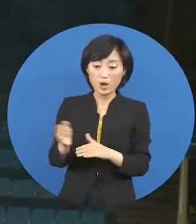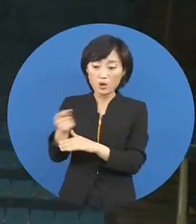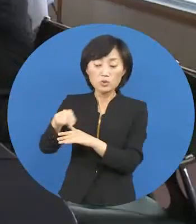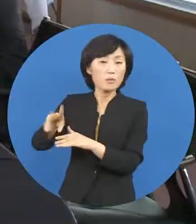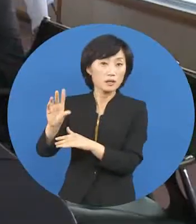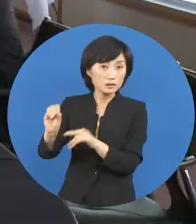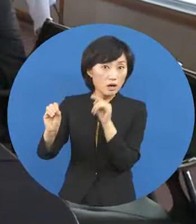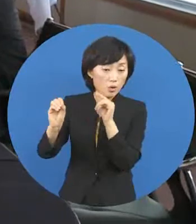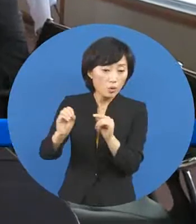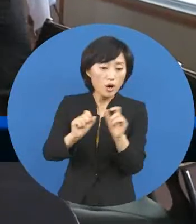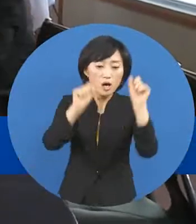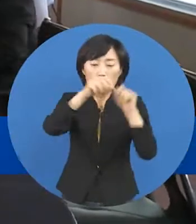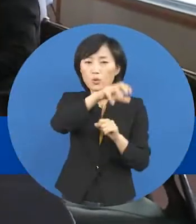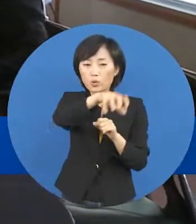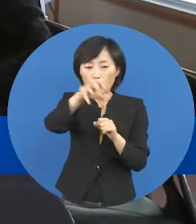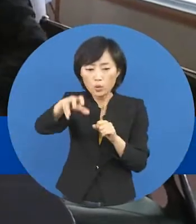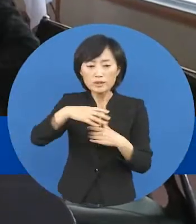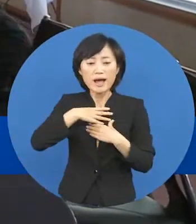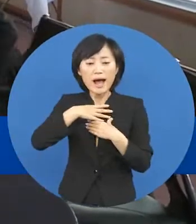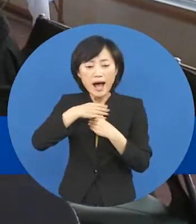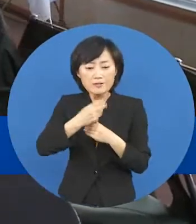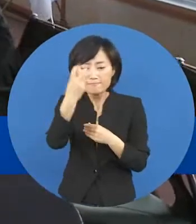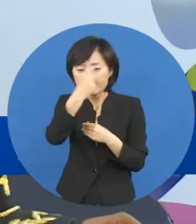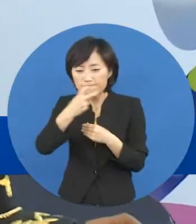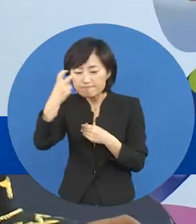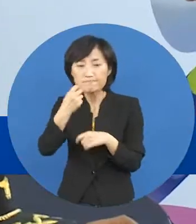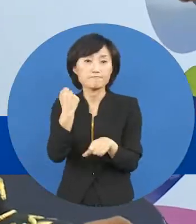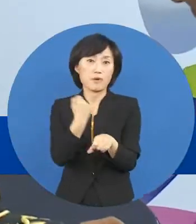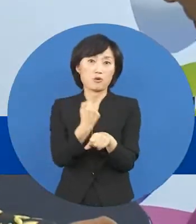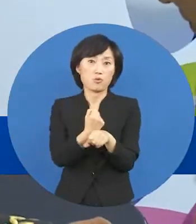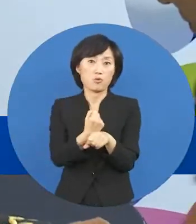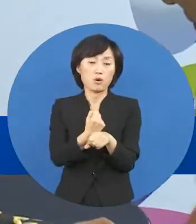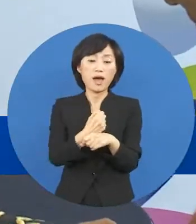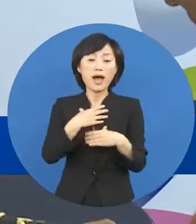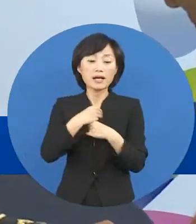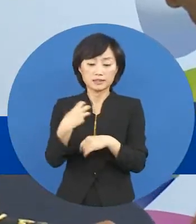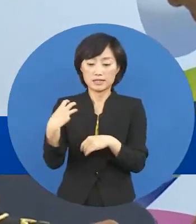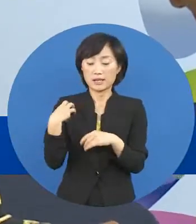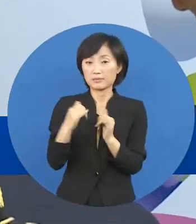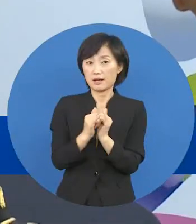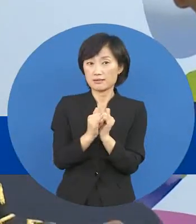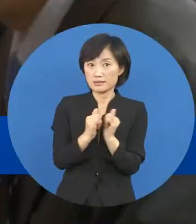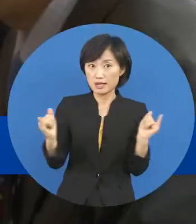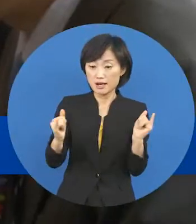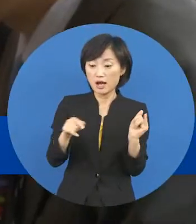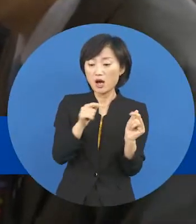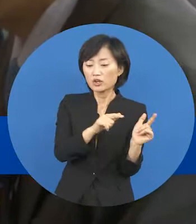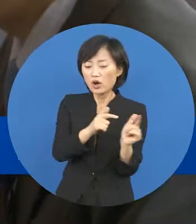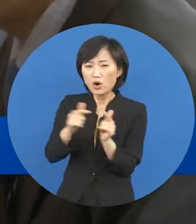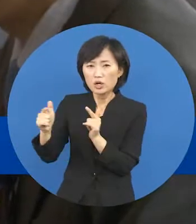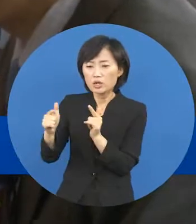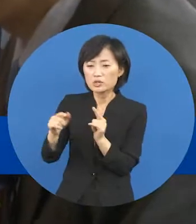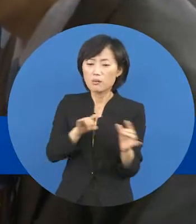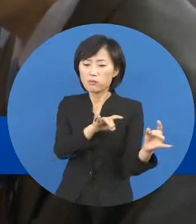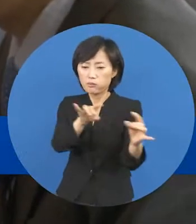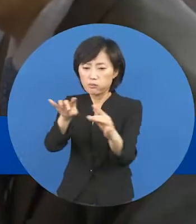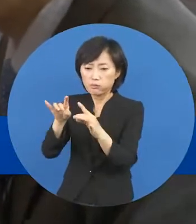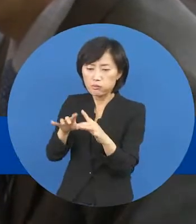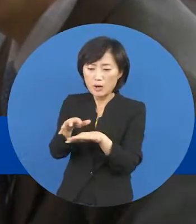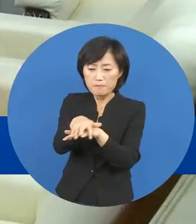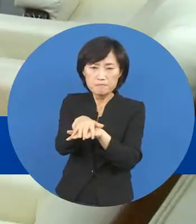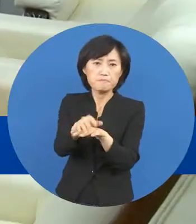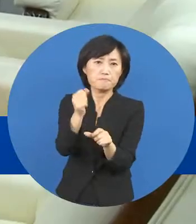진행되는데요. 소방방재청은 경기장 시설 등에 대한 안전점검을 했고 현장 안전요원과 소방상황실